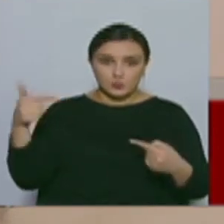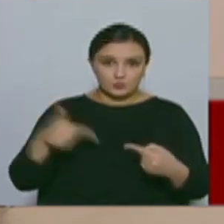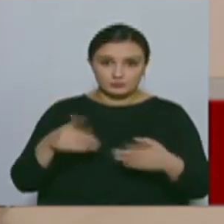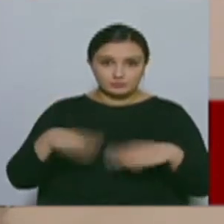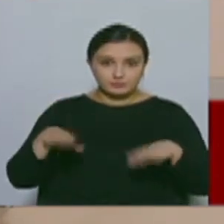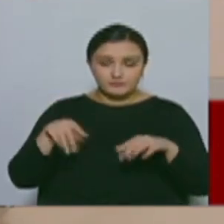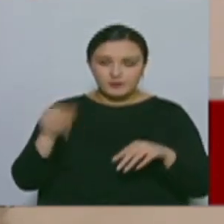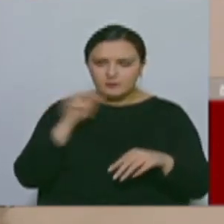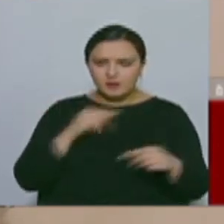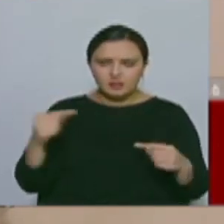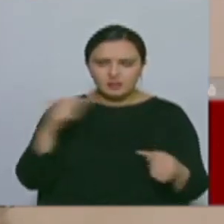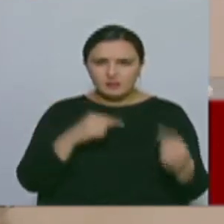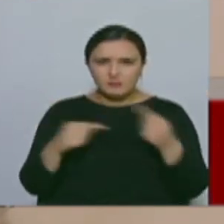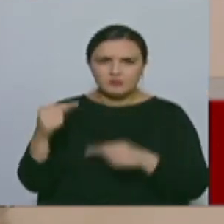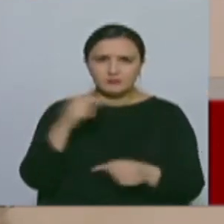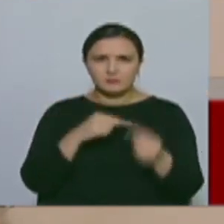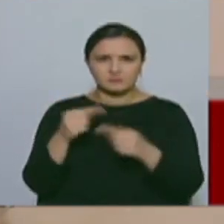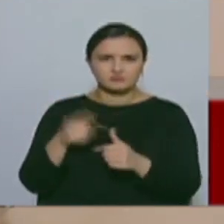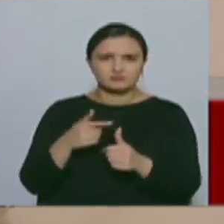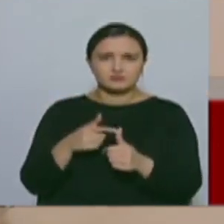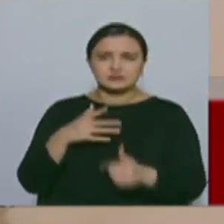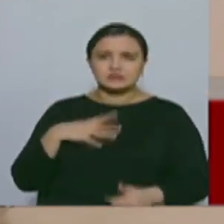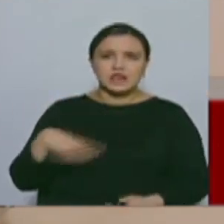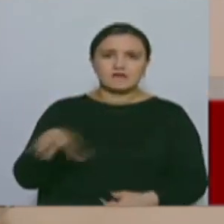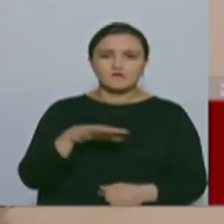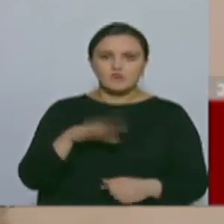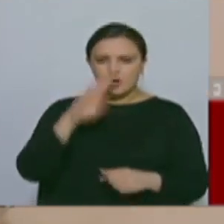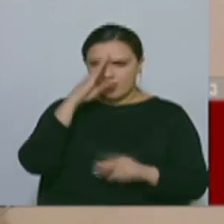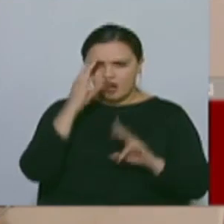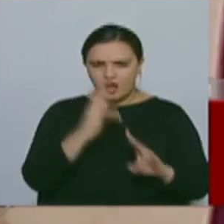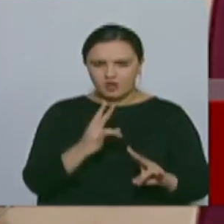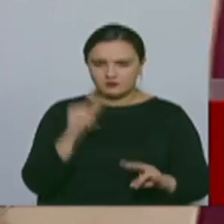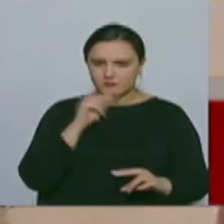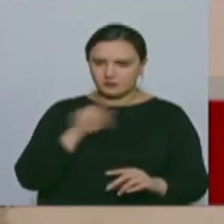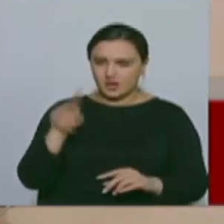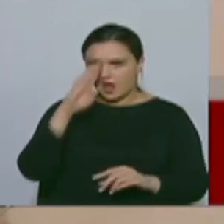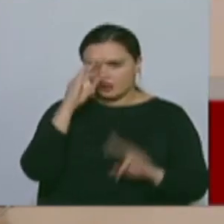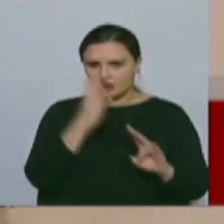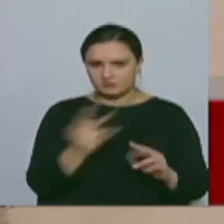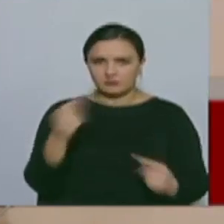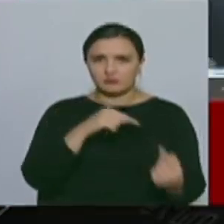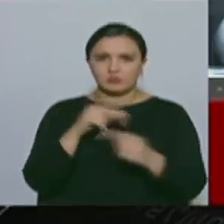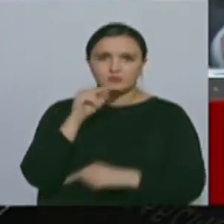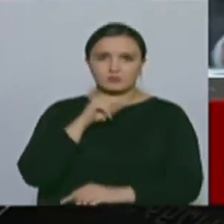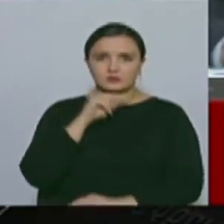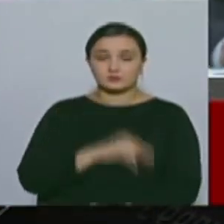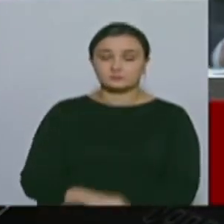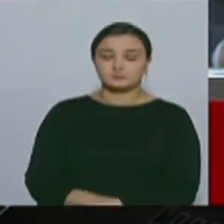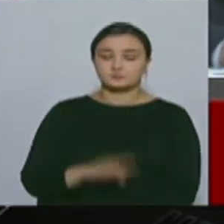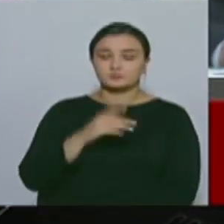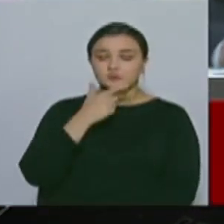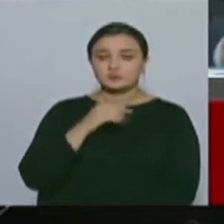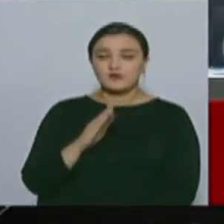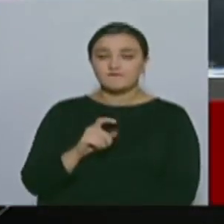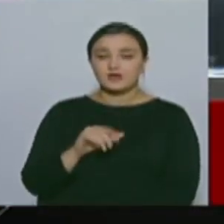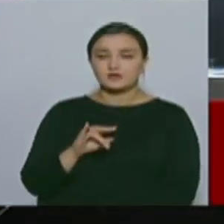ასეთი ბრალდებებია, ურთიერთბრალდებებია ფაქტურად ქვეყნის ღალატში ხდება ურთიერთ და დანაშაულებ. ბატონო ვახტანგ, მთავარი